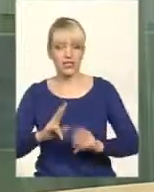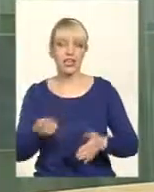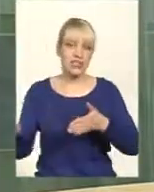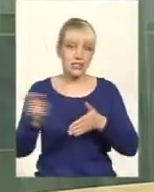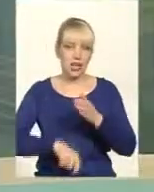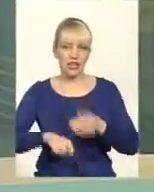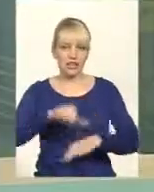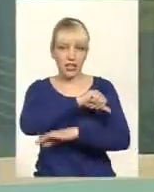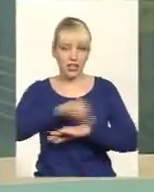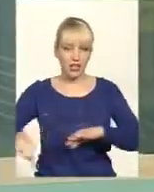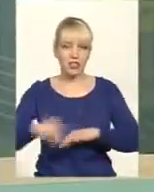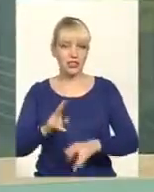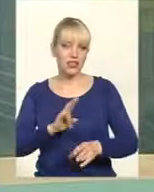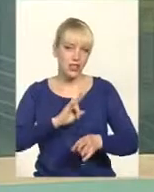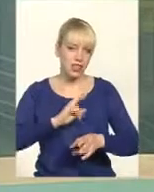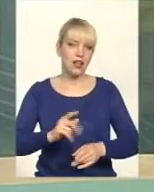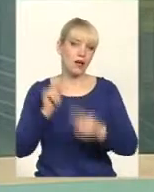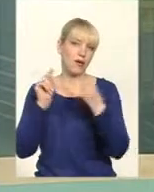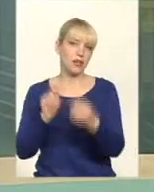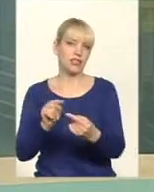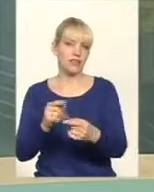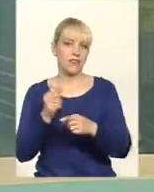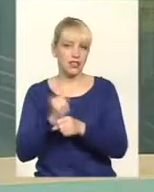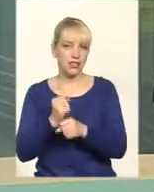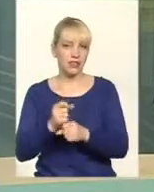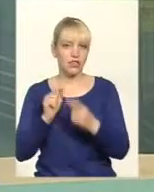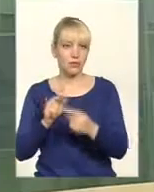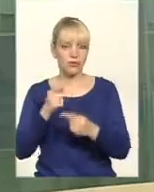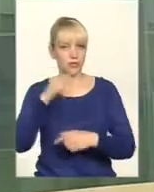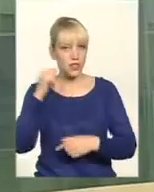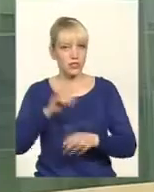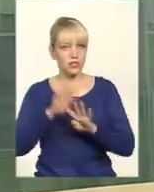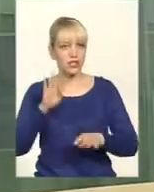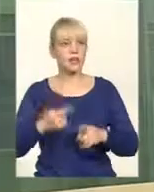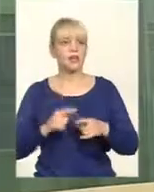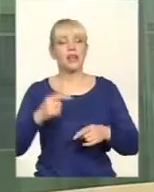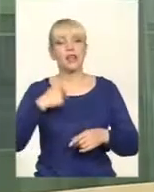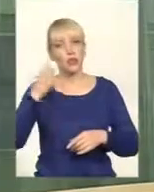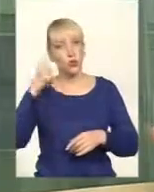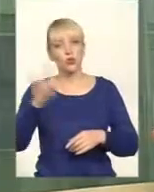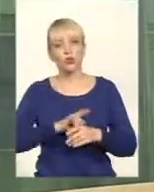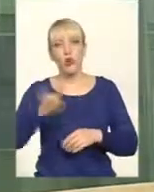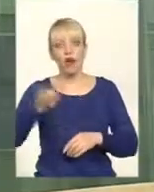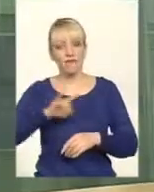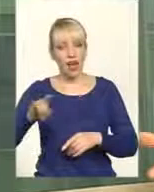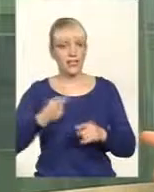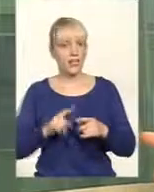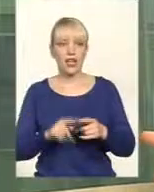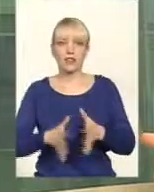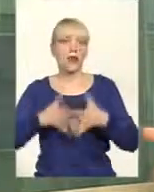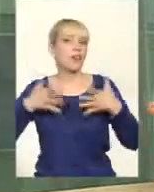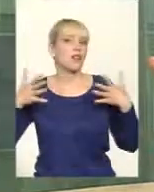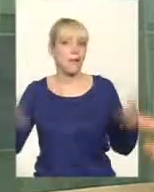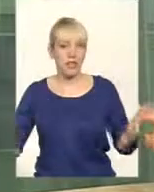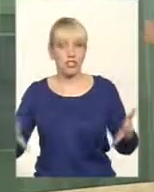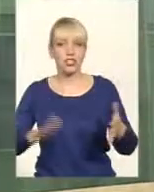всеми силами России. Вы думаете, закрытие кордона допоможе? Есть же авиация еще? Я думаю, ну авиация это уже полномасштабная